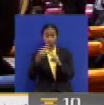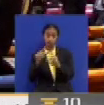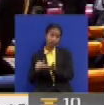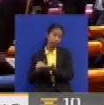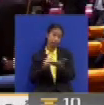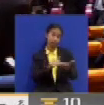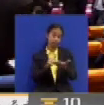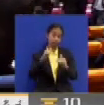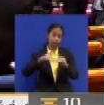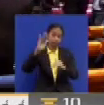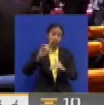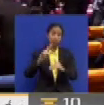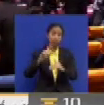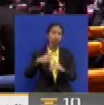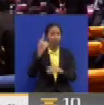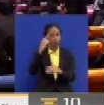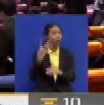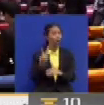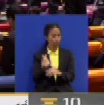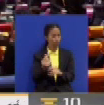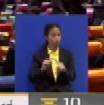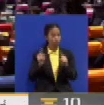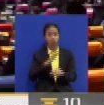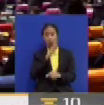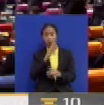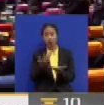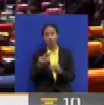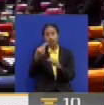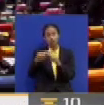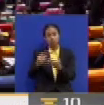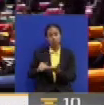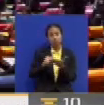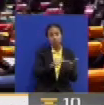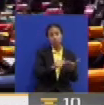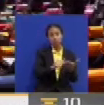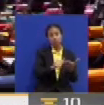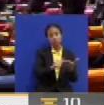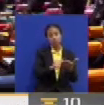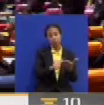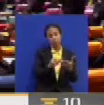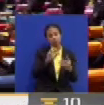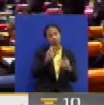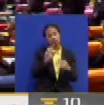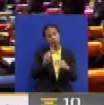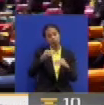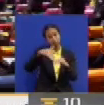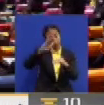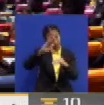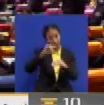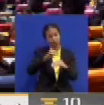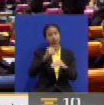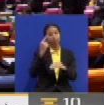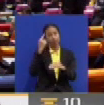ยาวนะมีดสุยมีดยาว ไนท์ตัวแรกคือราตรี ไ นฟ์ตัวที่สองคือมีด มีดมีดหลายด้